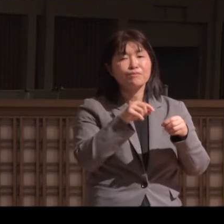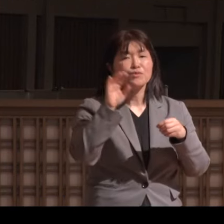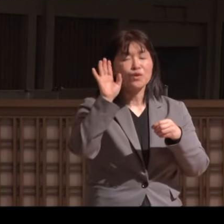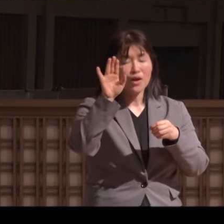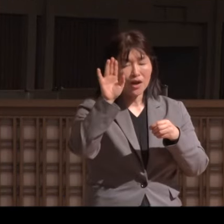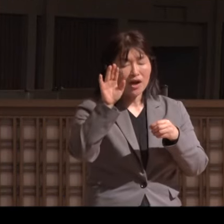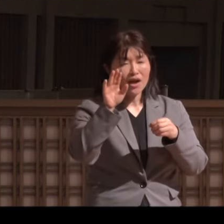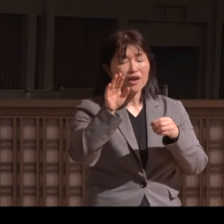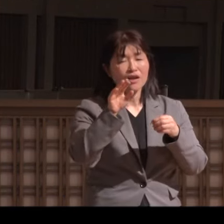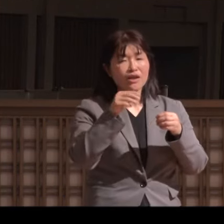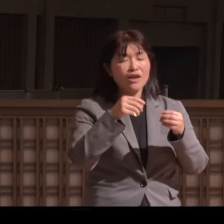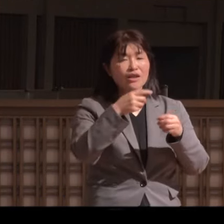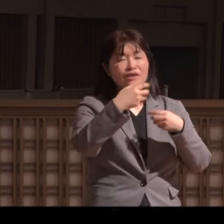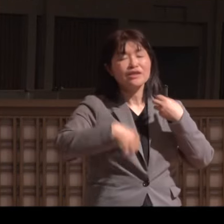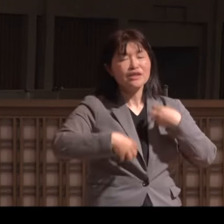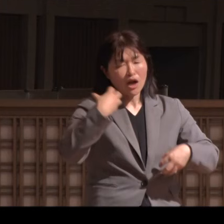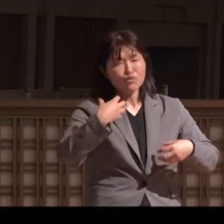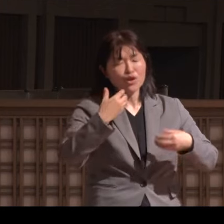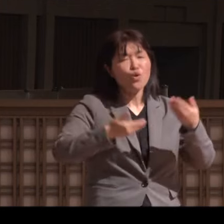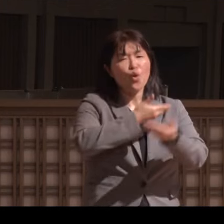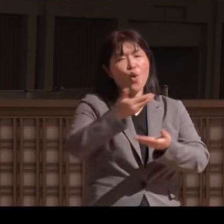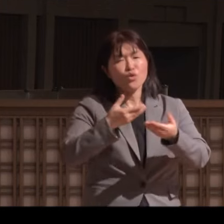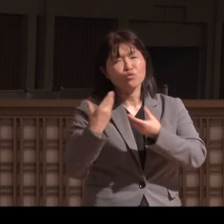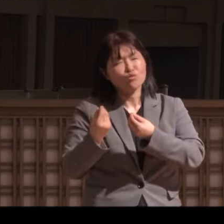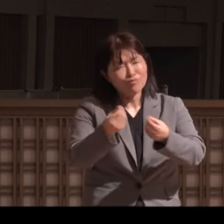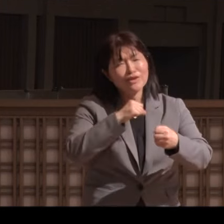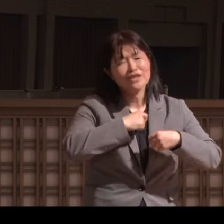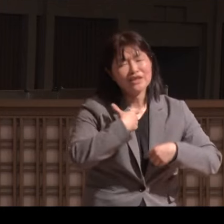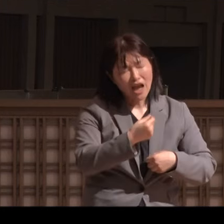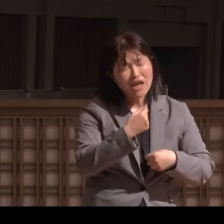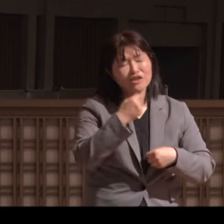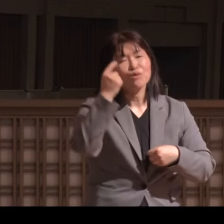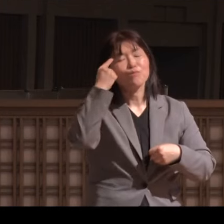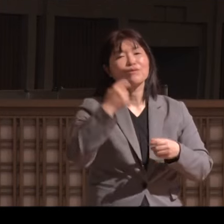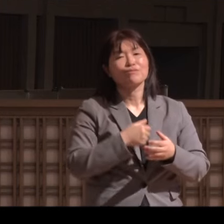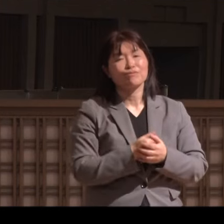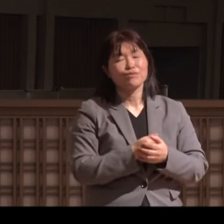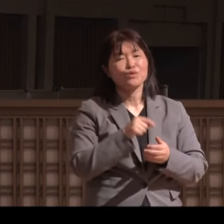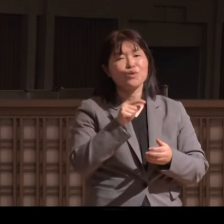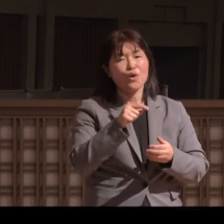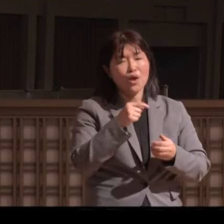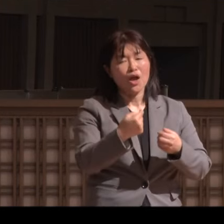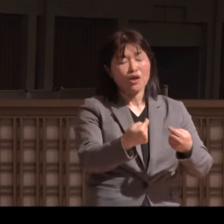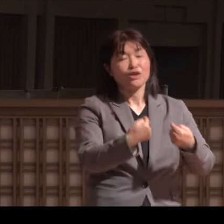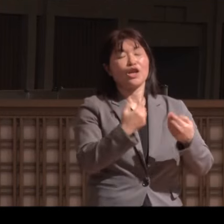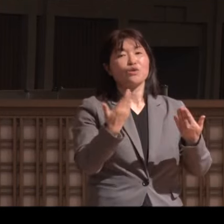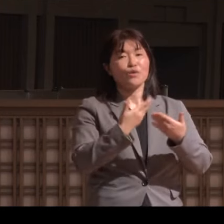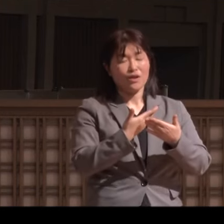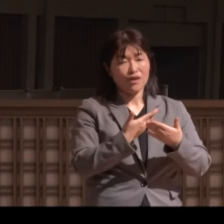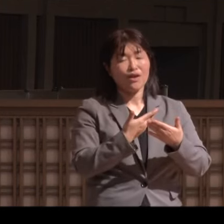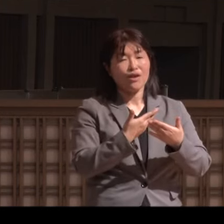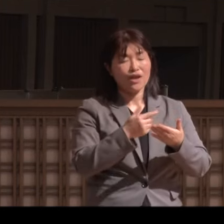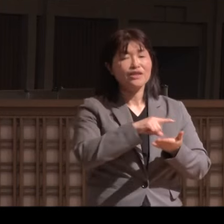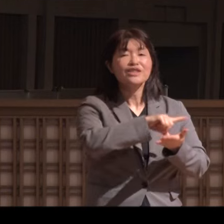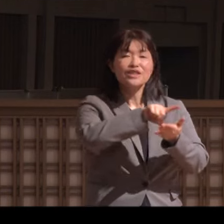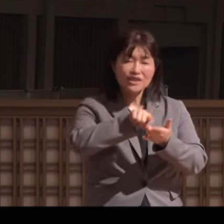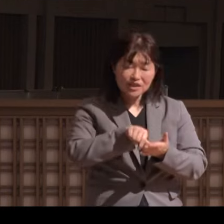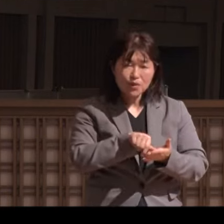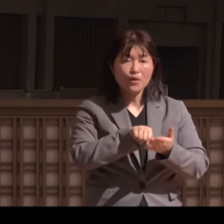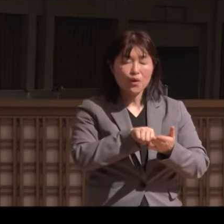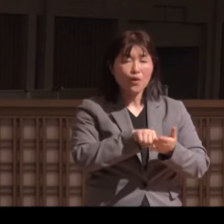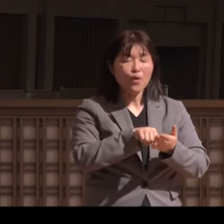大学生徒の交流はますます続けていきたいという風に思っておりますそのことは大きな刺激になりえあの地域の中